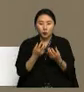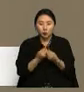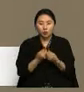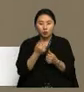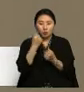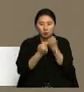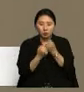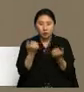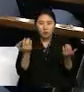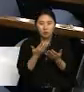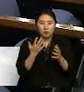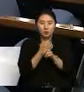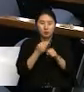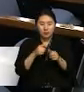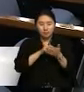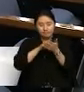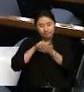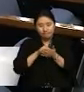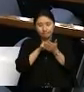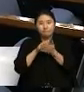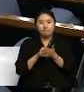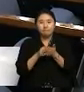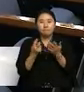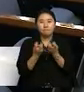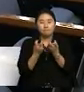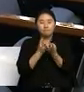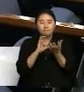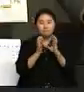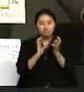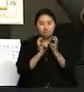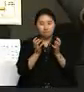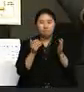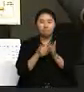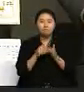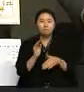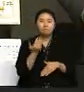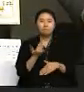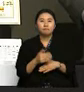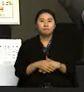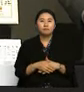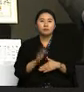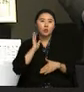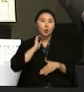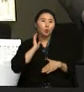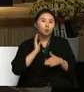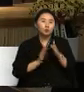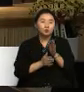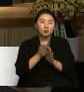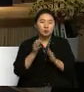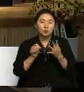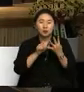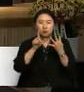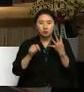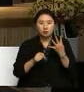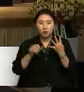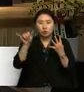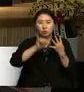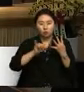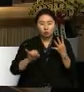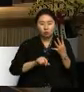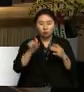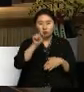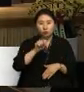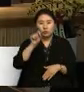설명과 업무 협약 서명 공동 협력 방안 논의 순으로 진행됐습니다 한편 의정부시는 지난 4월 전국